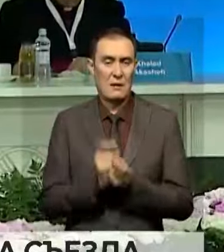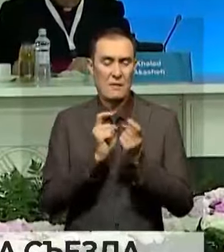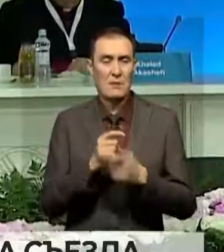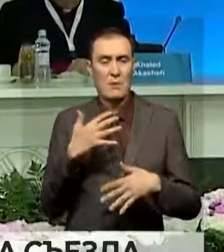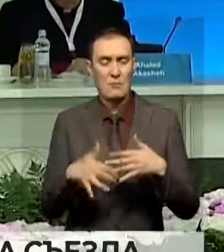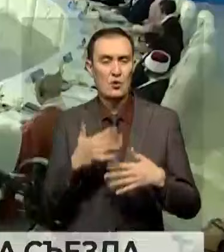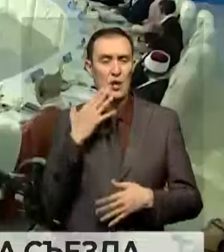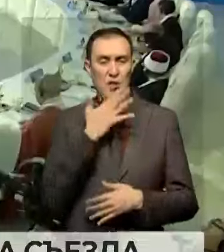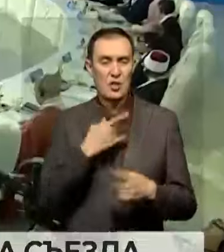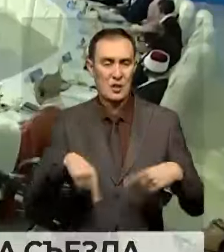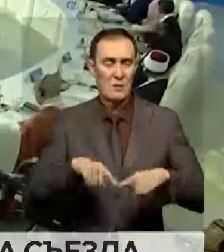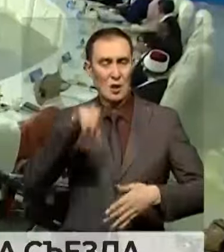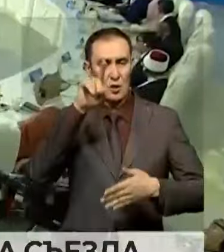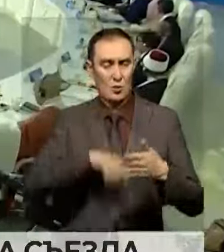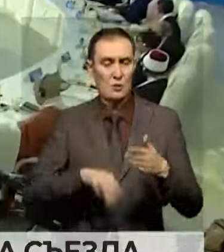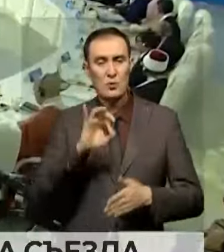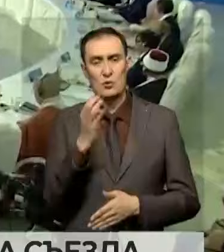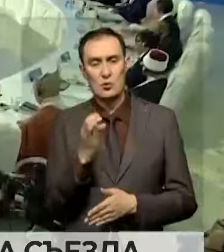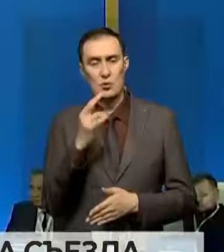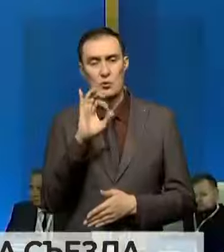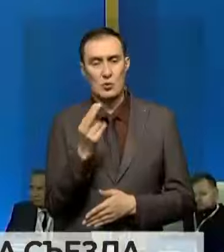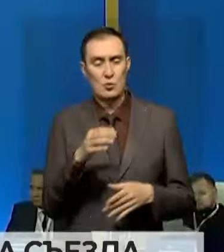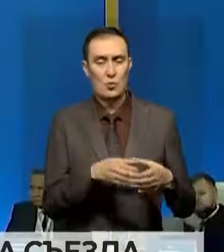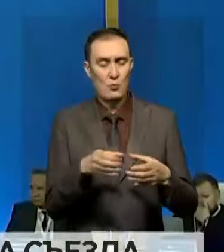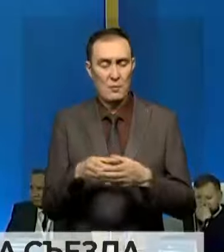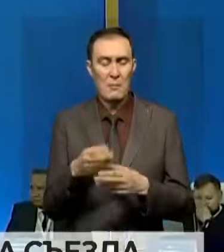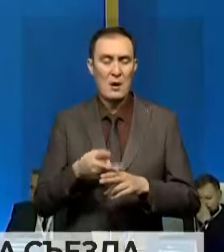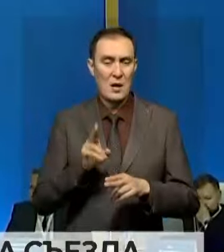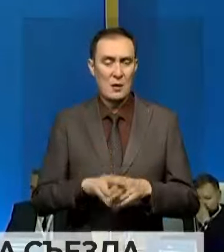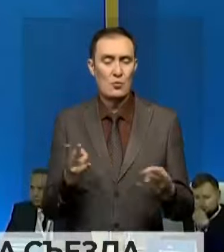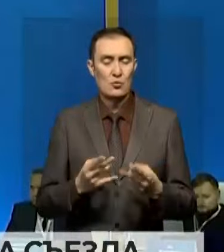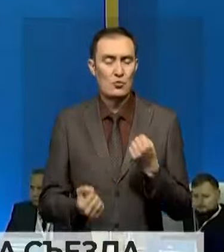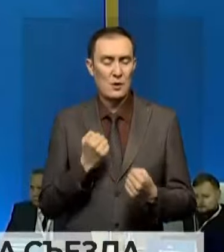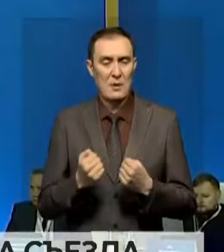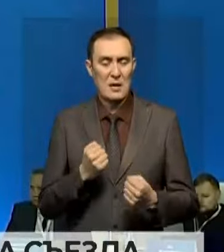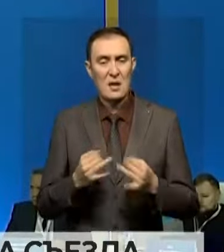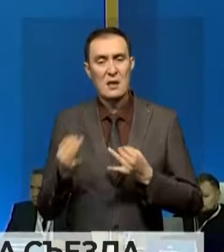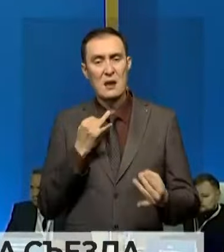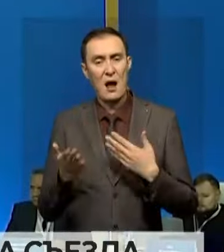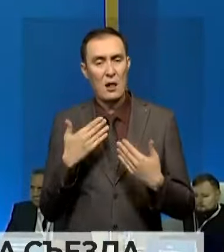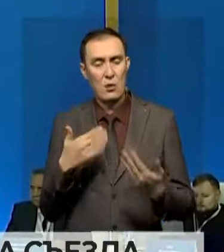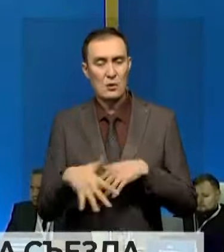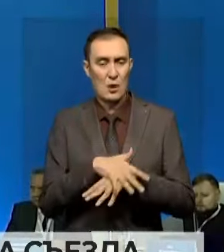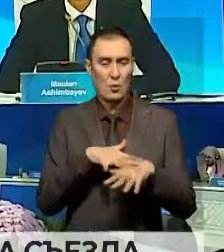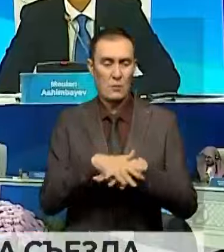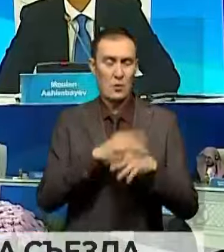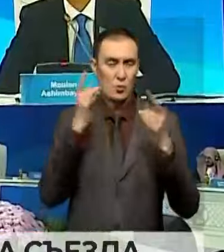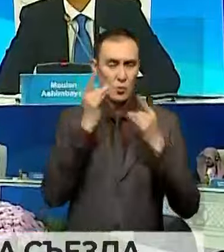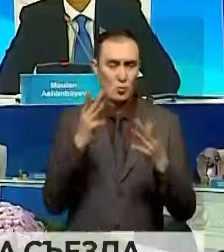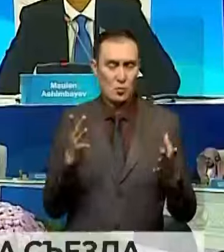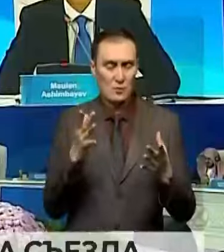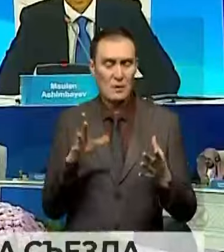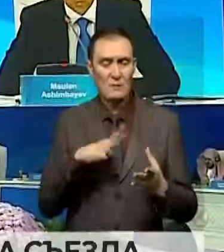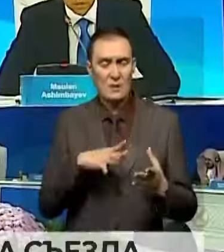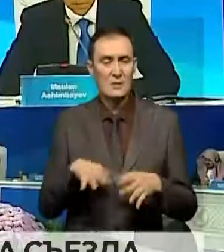между этническими, религиозными и социальными группами. В этой связи нужно укреплять диалог между народами и культурами,